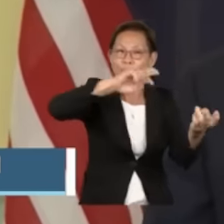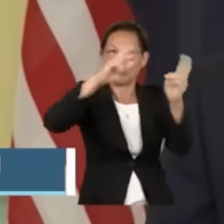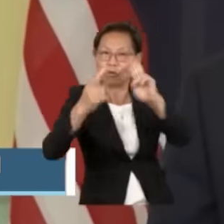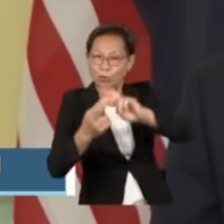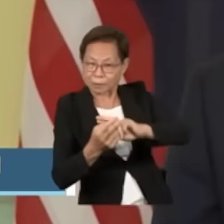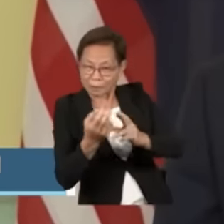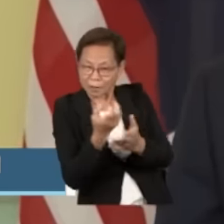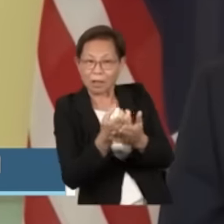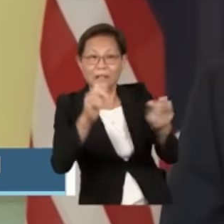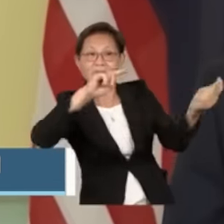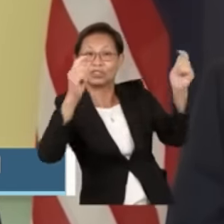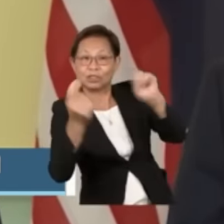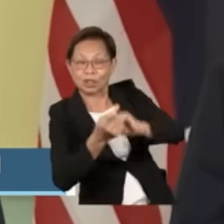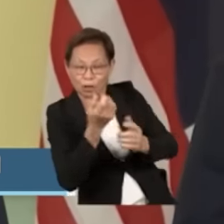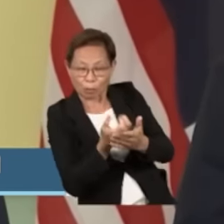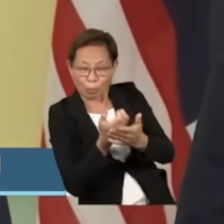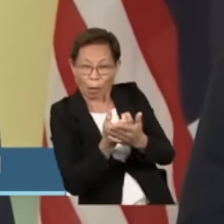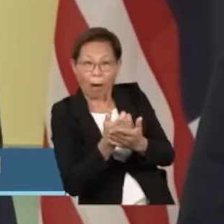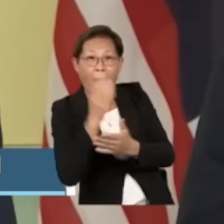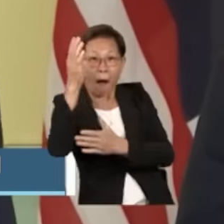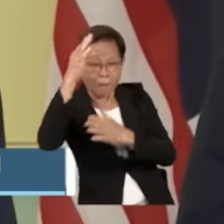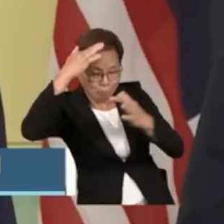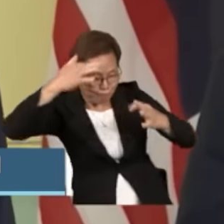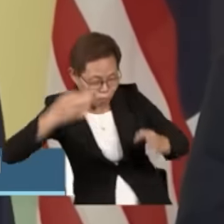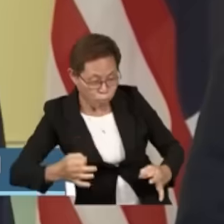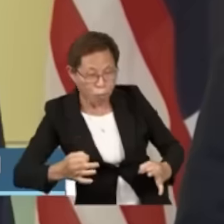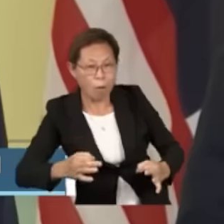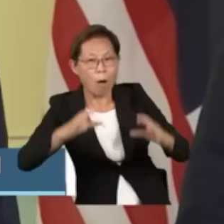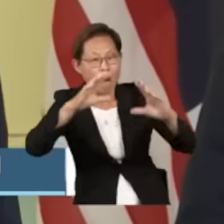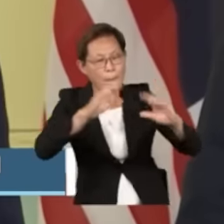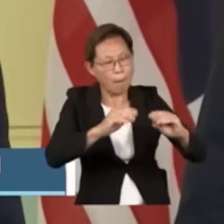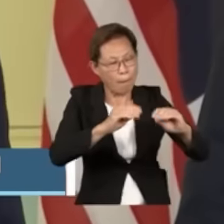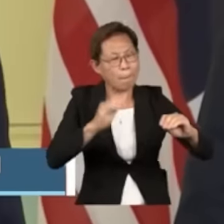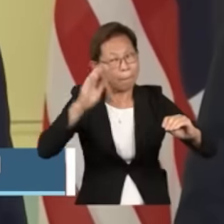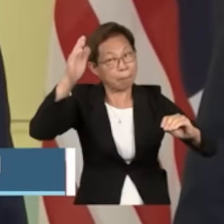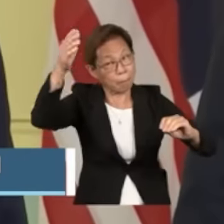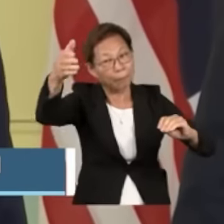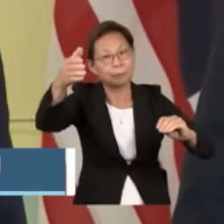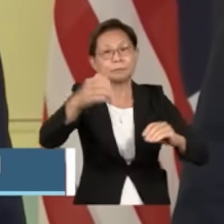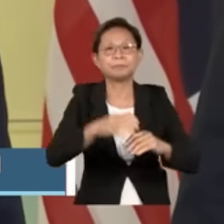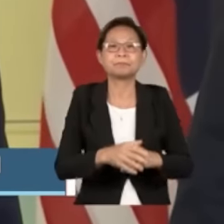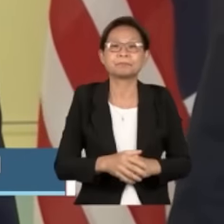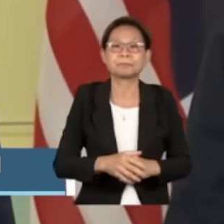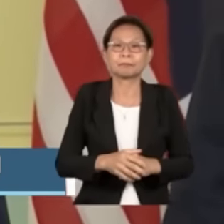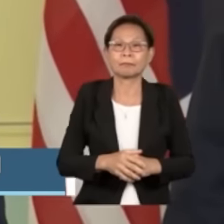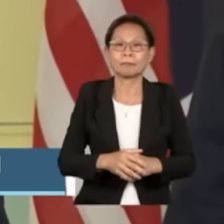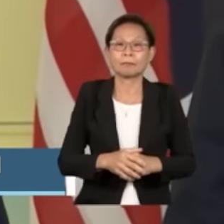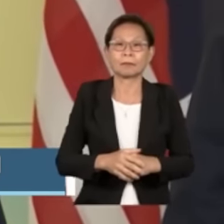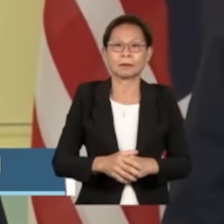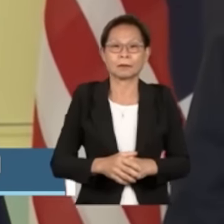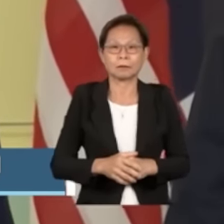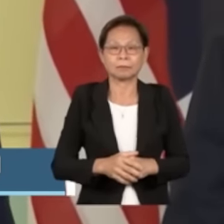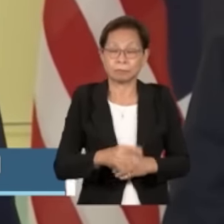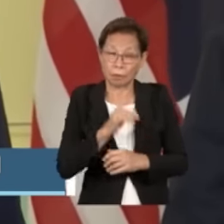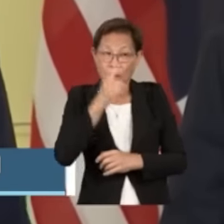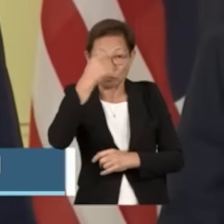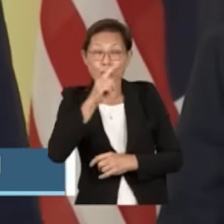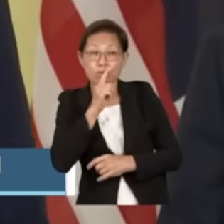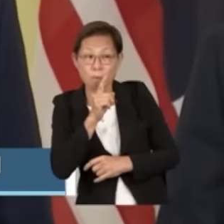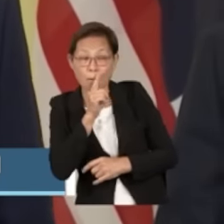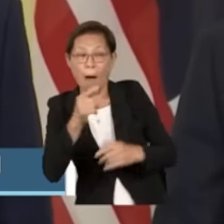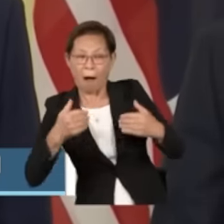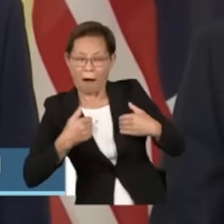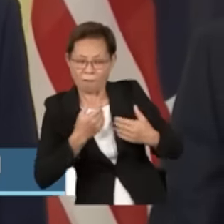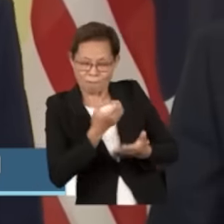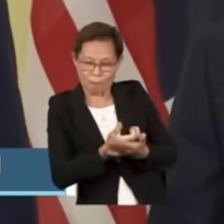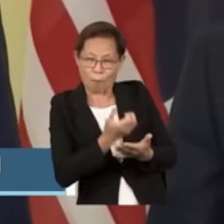ekonomi yang akan diputuskan dalam mesyuarat-mesyuarat akan datang yang memastikan